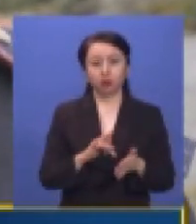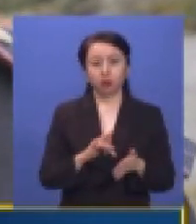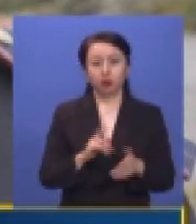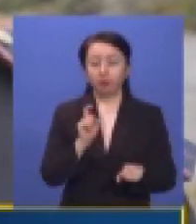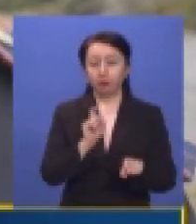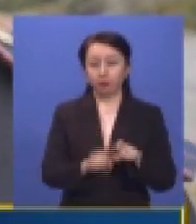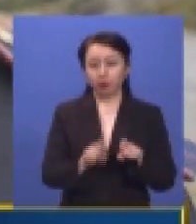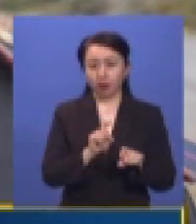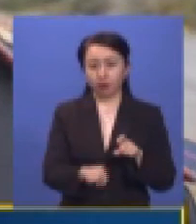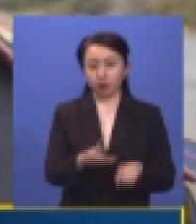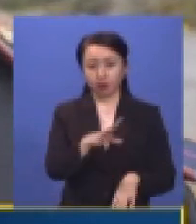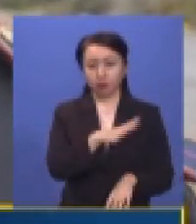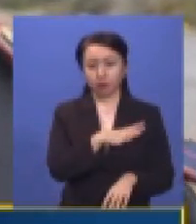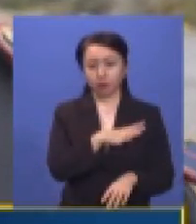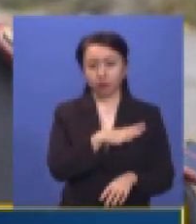Проверены